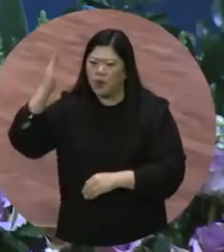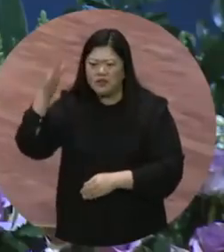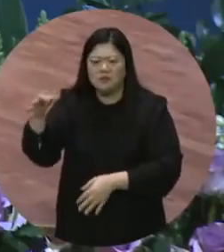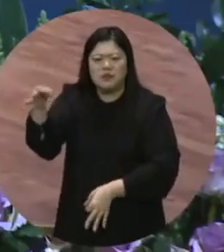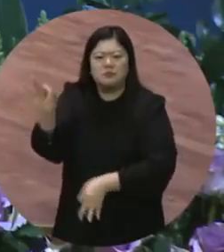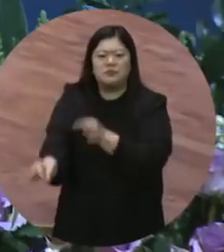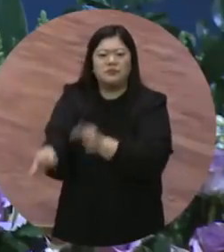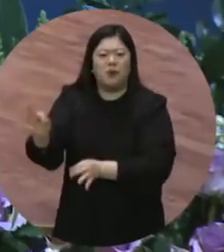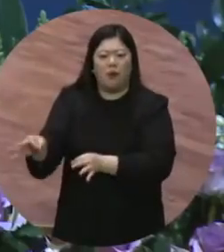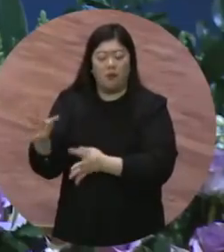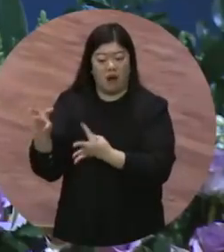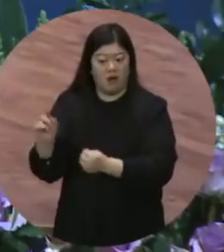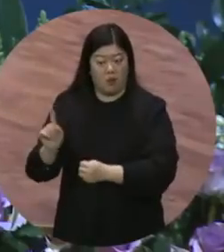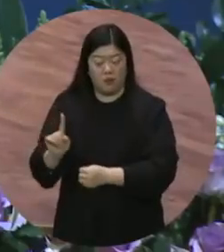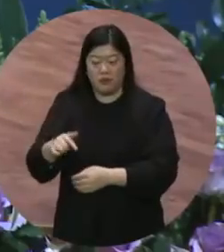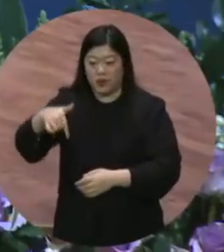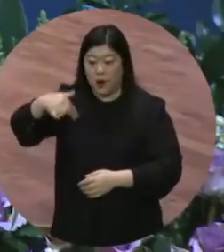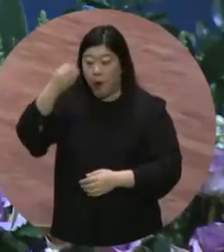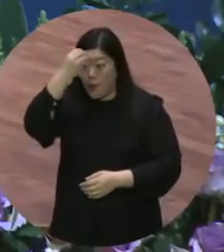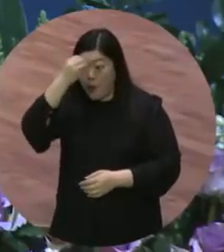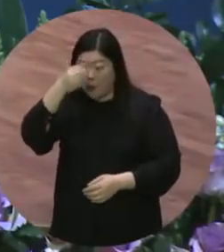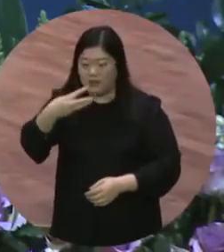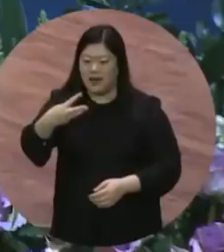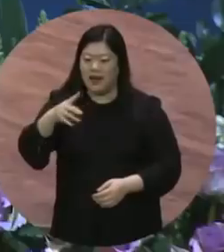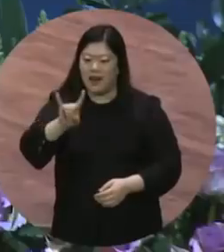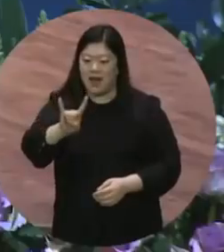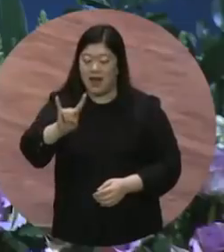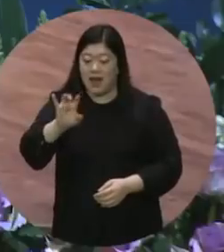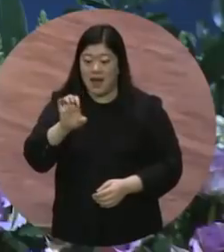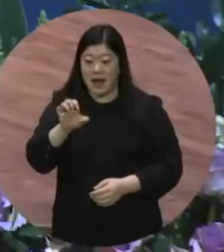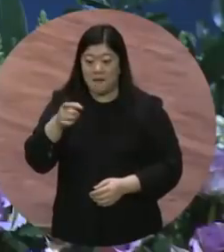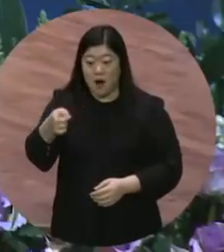저도 금요일날 봤는데 처음에는 안 들리는데 들려요.